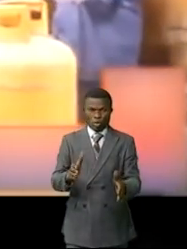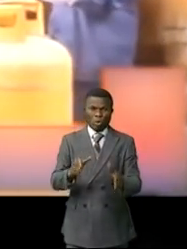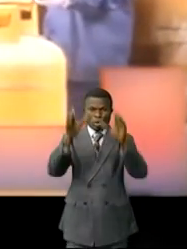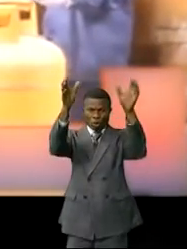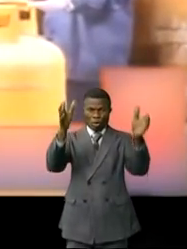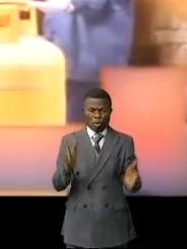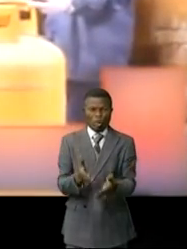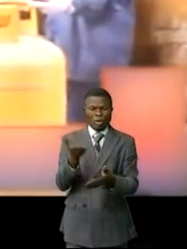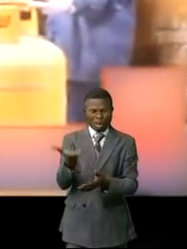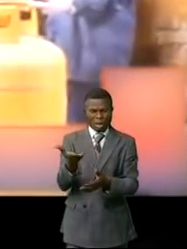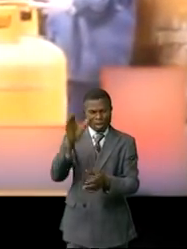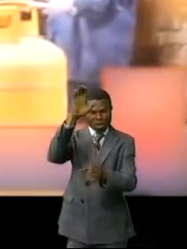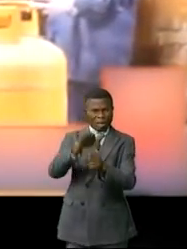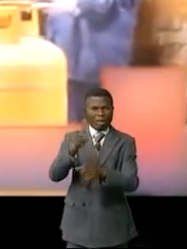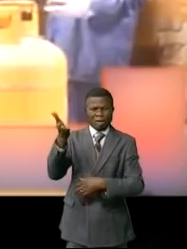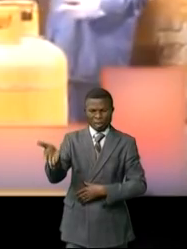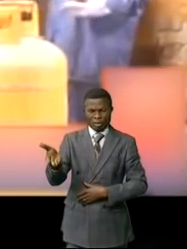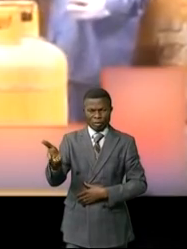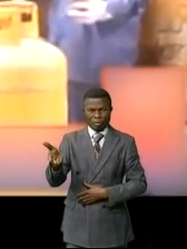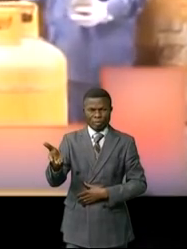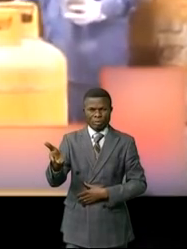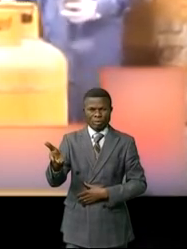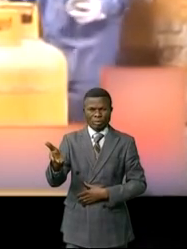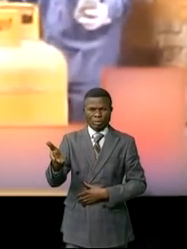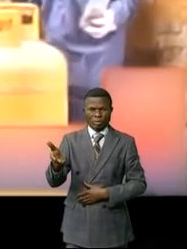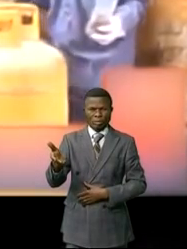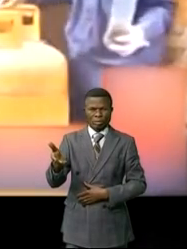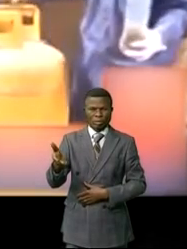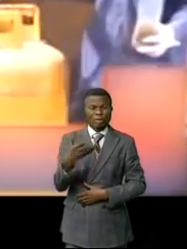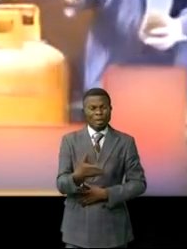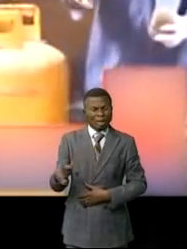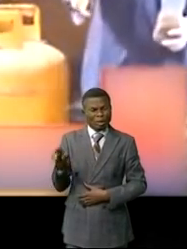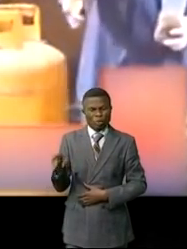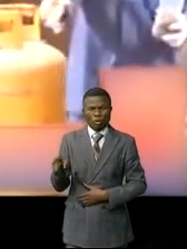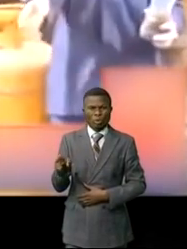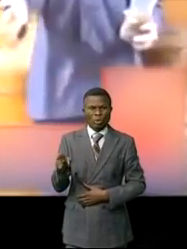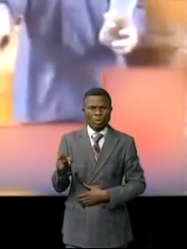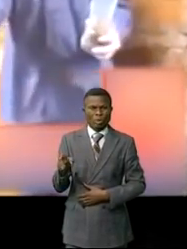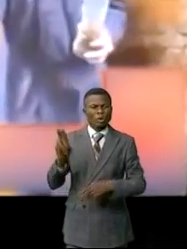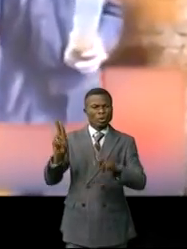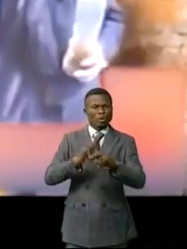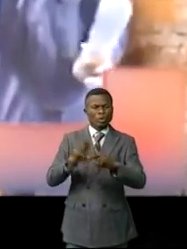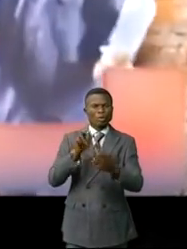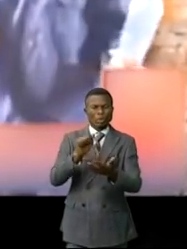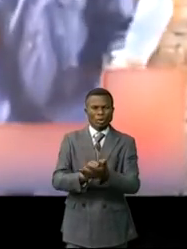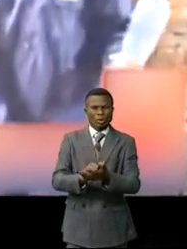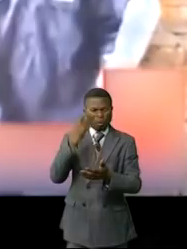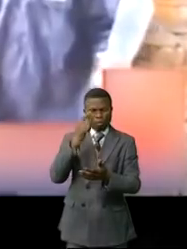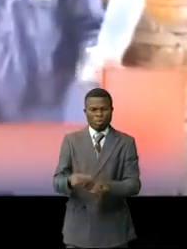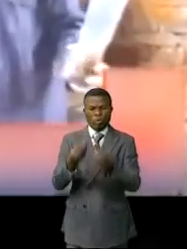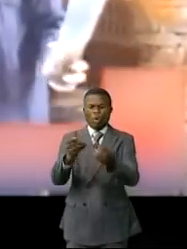ces réservoirs que vous voyez. Et ces matières-là, nous les utilisons pour